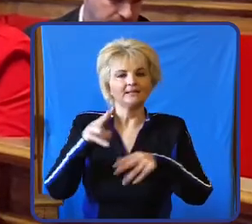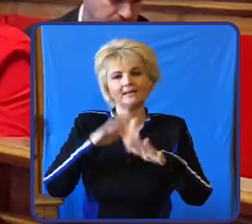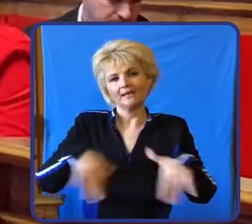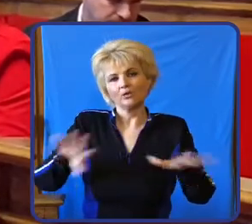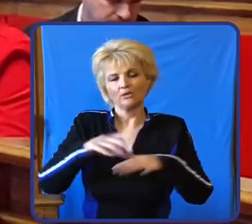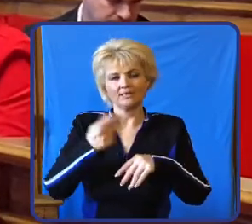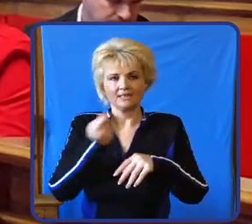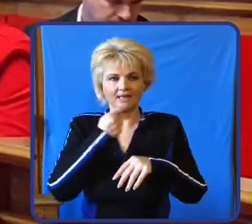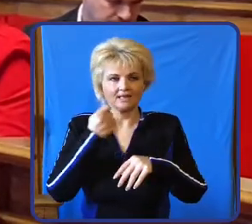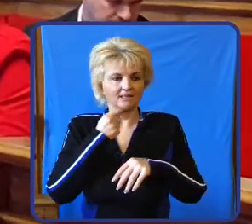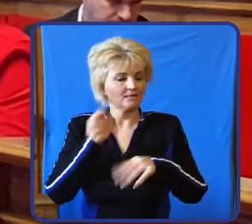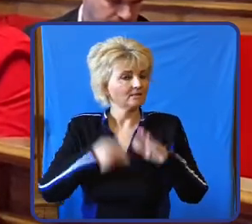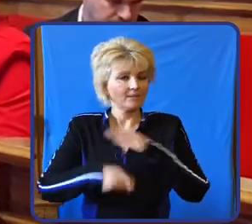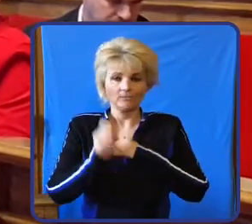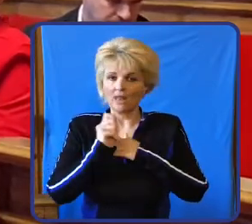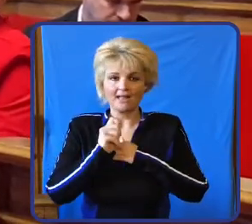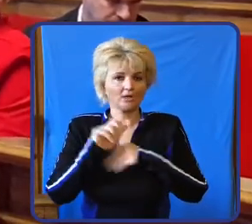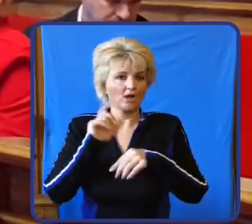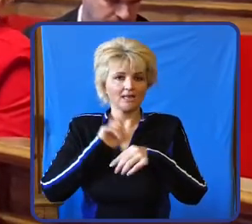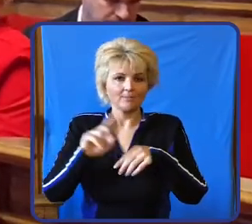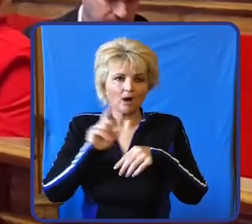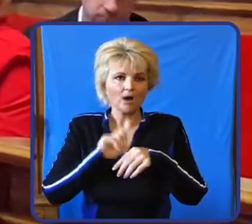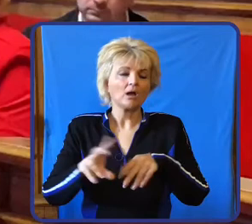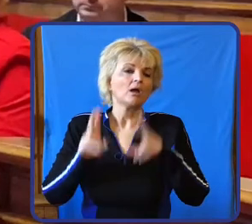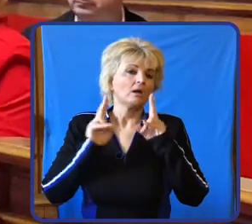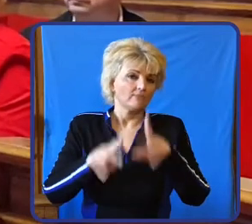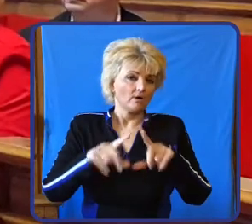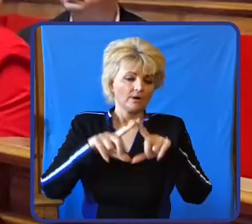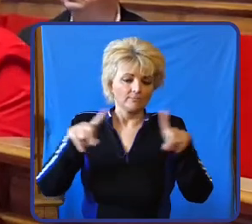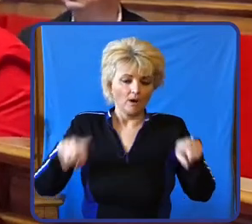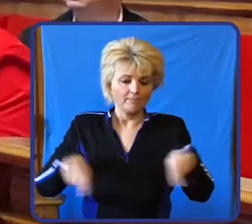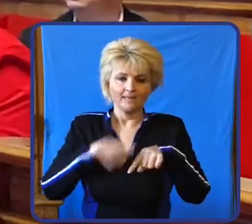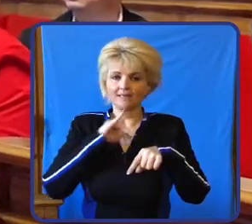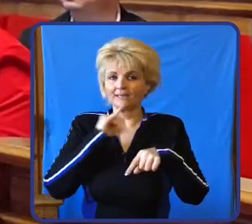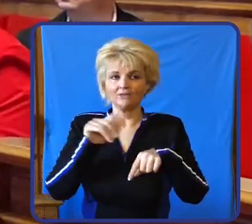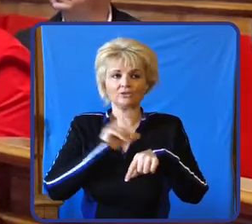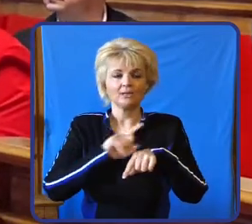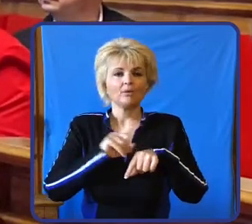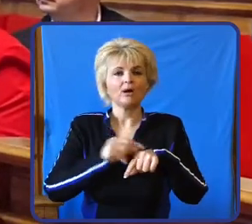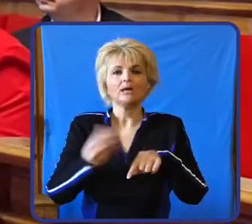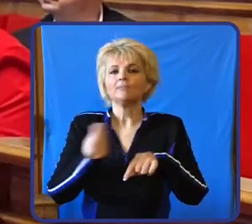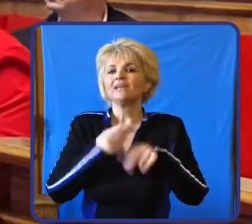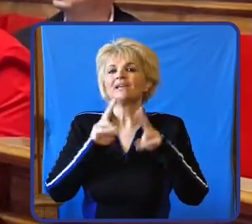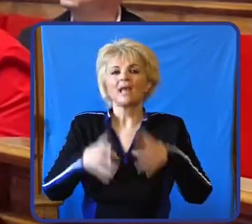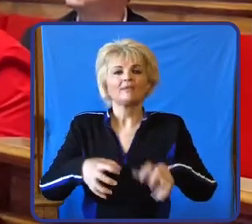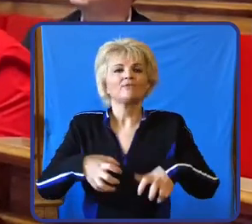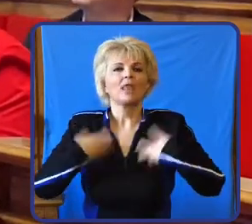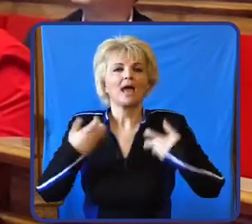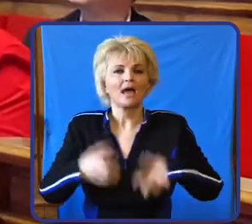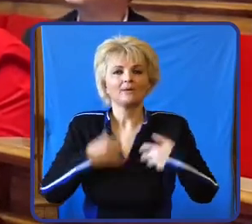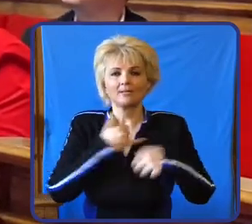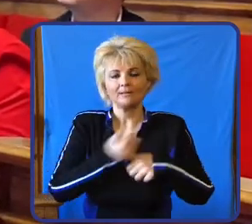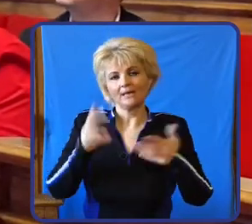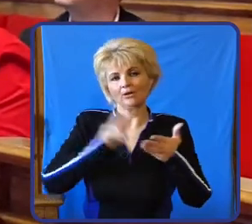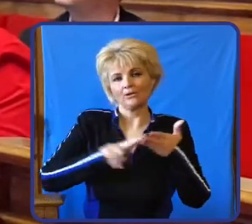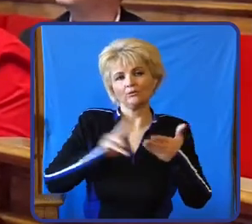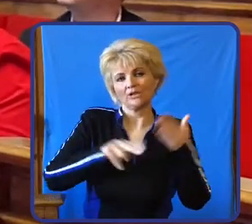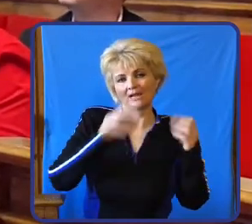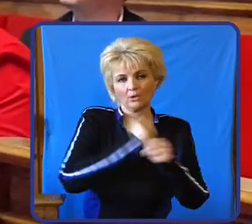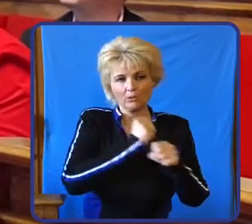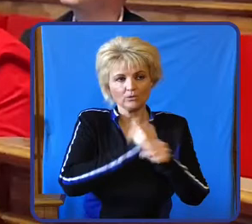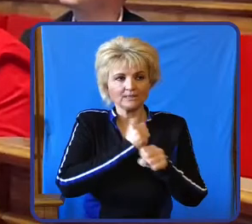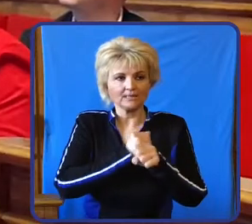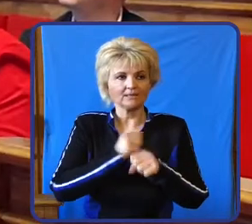közétkeztetőt, nem találnak hibát, van róla papír, hogy nincsen hiba. Nem tudom, miért kell ezzel fölháborodni, minden hatóság végzi a munkáját.